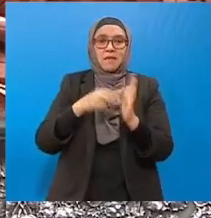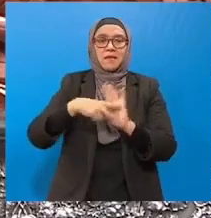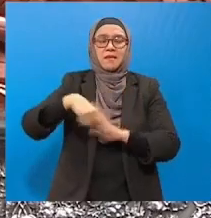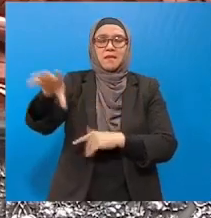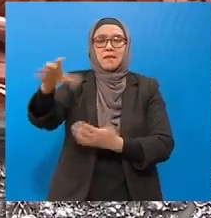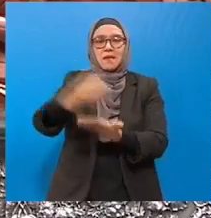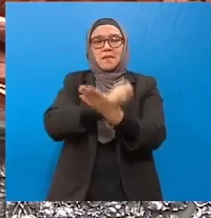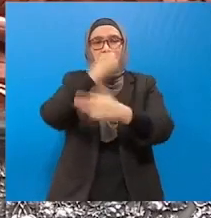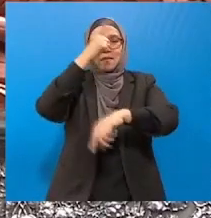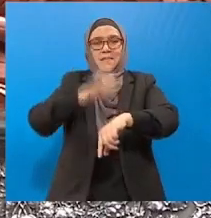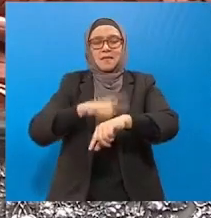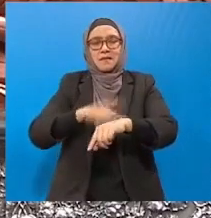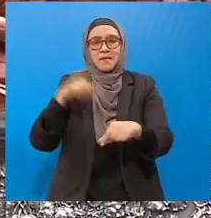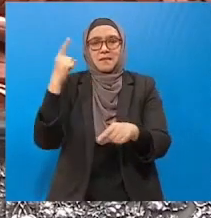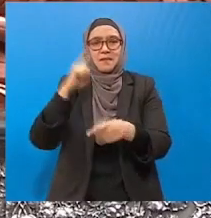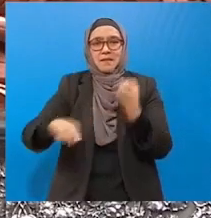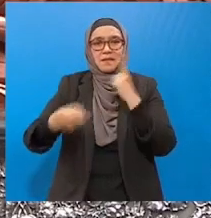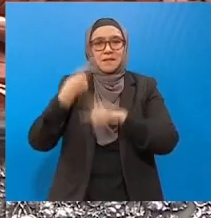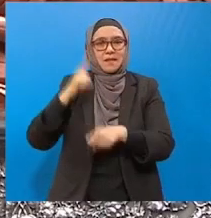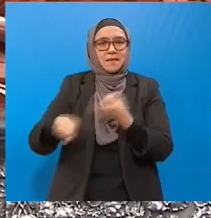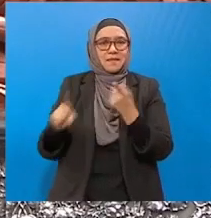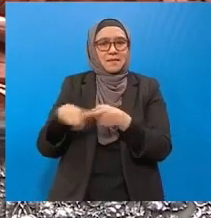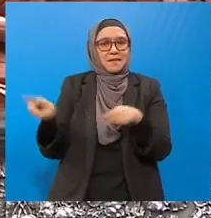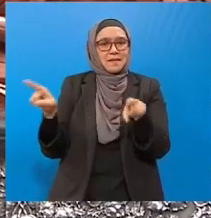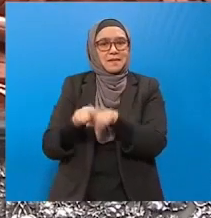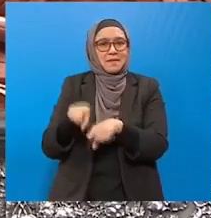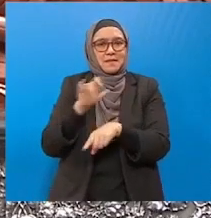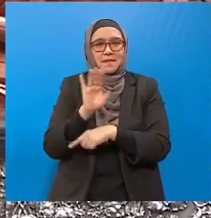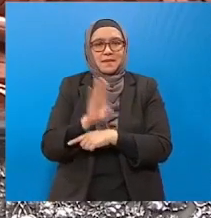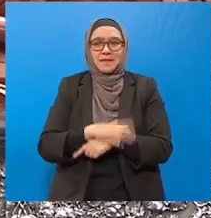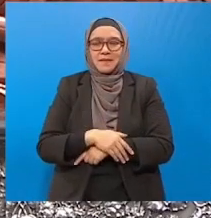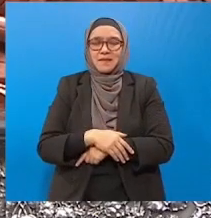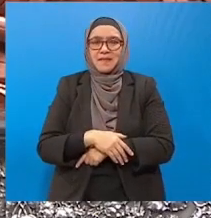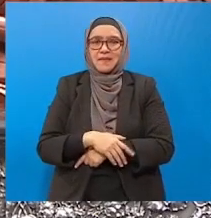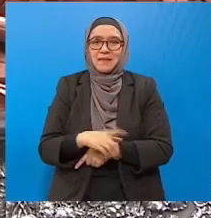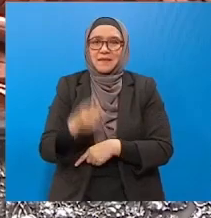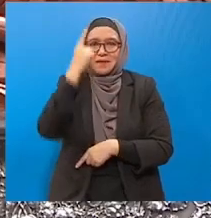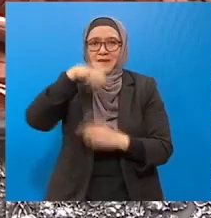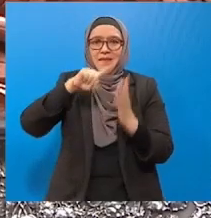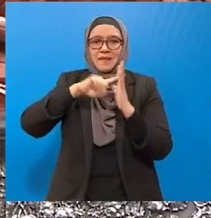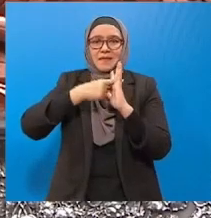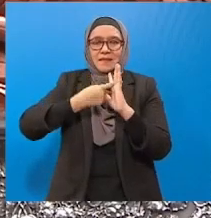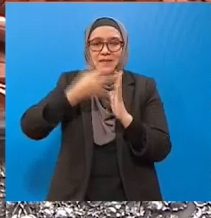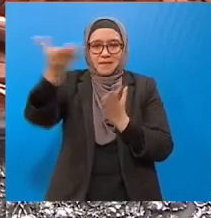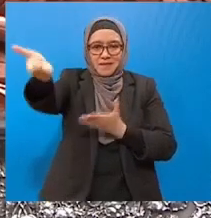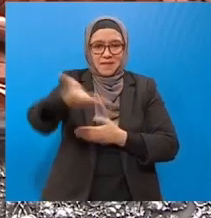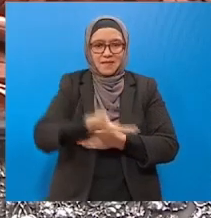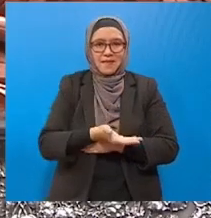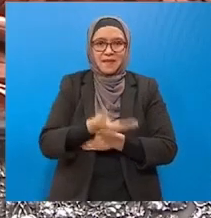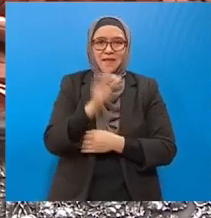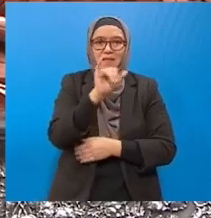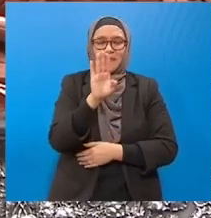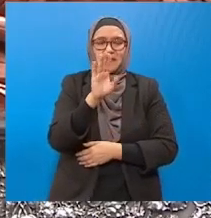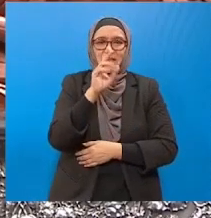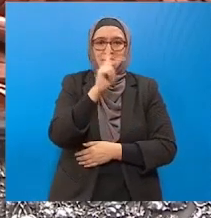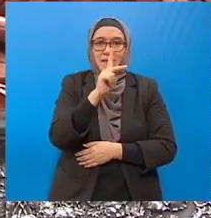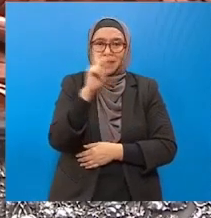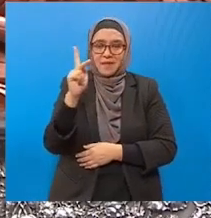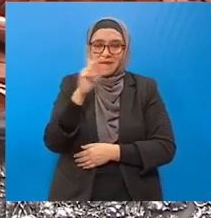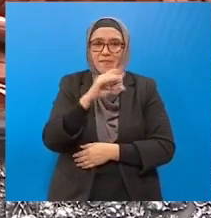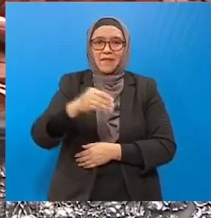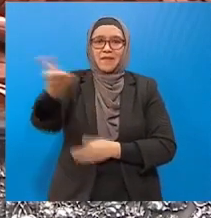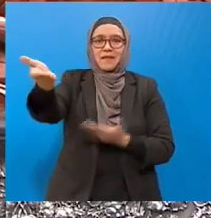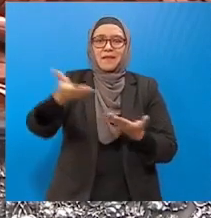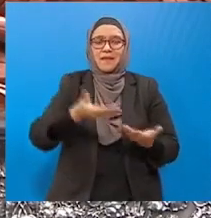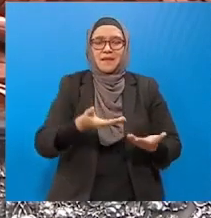aja WAnya Muhammad sendiri untuk memudahkan saya persilahkan yang berhormat cholerae diikuti yang